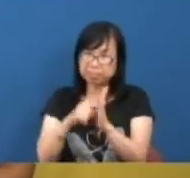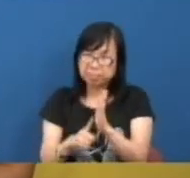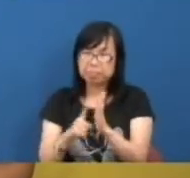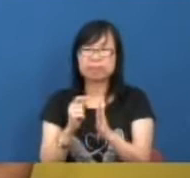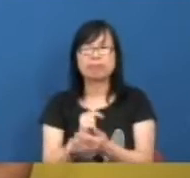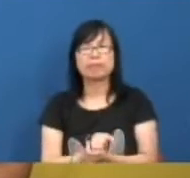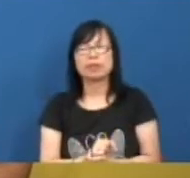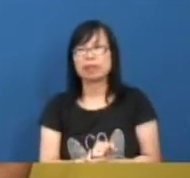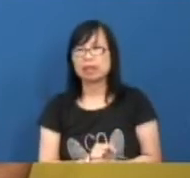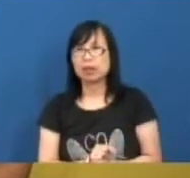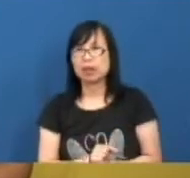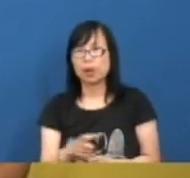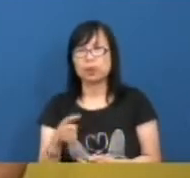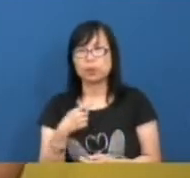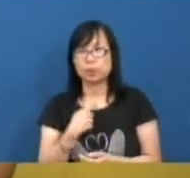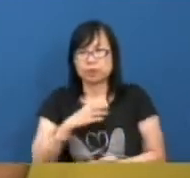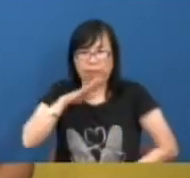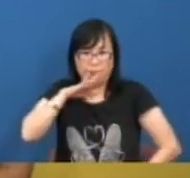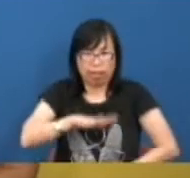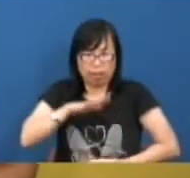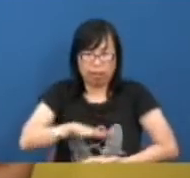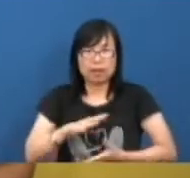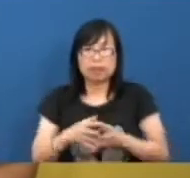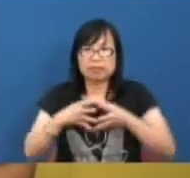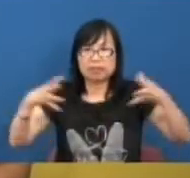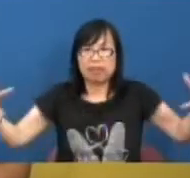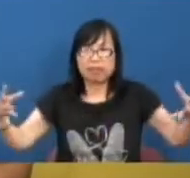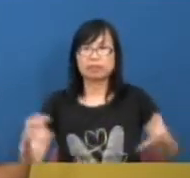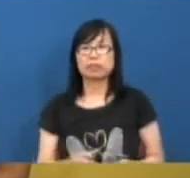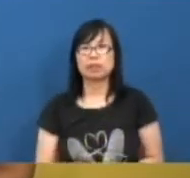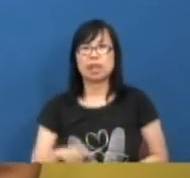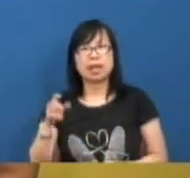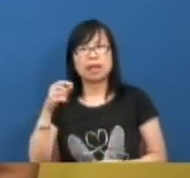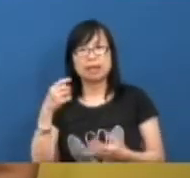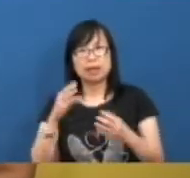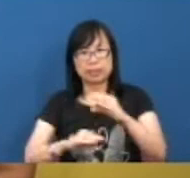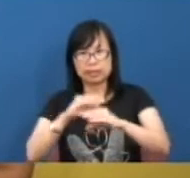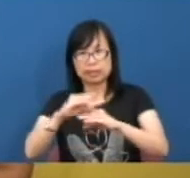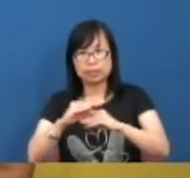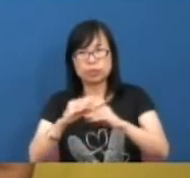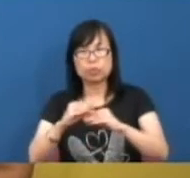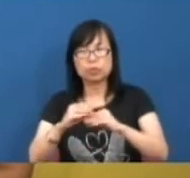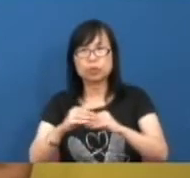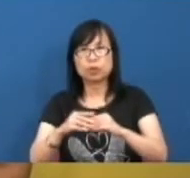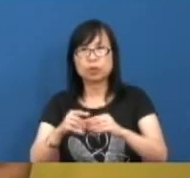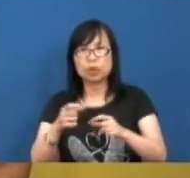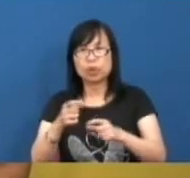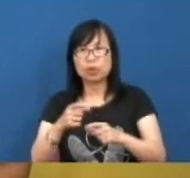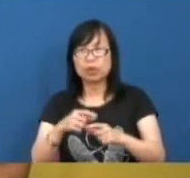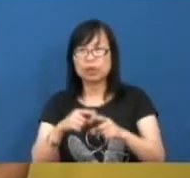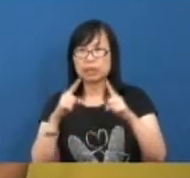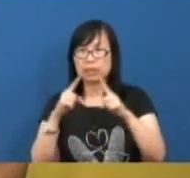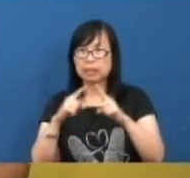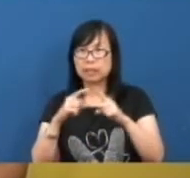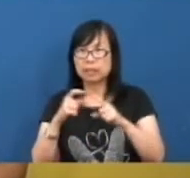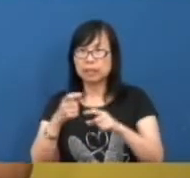咧，佢哋會好大壓力，因為其實發展商去計建築成本或者計佢自己嗰、那個即係嗰個